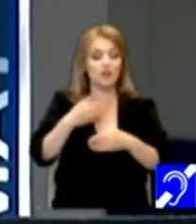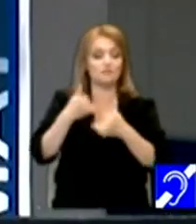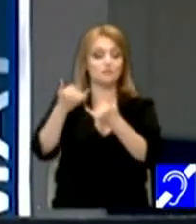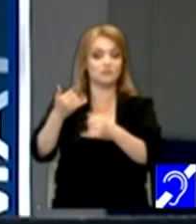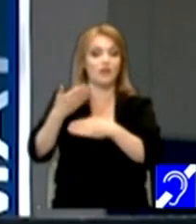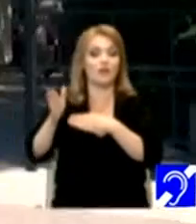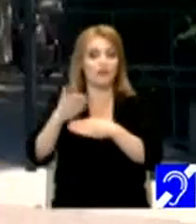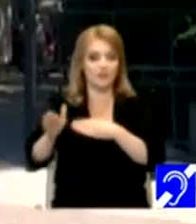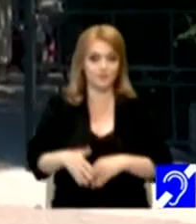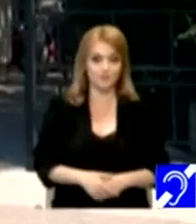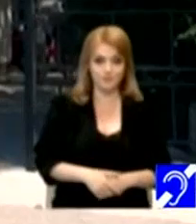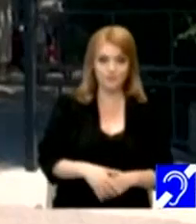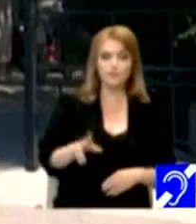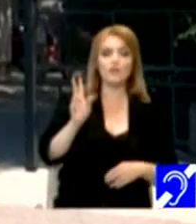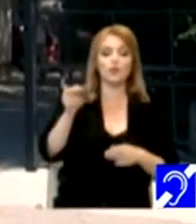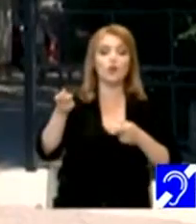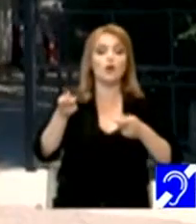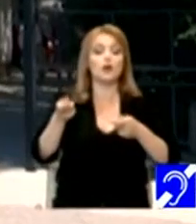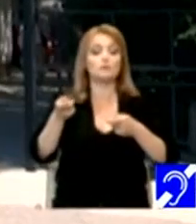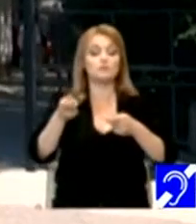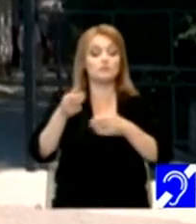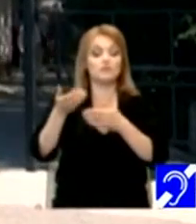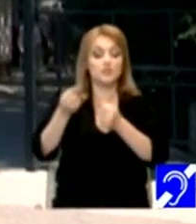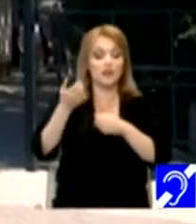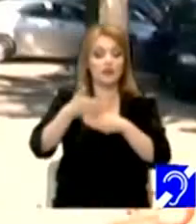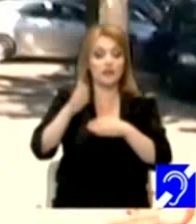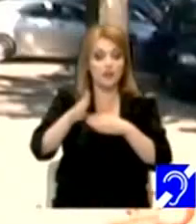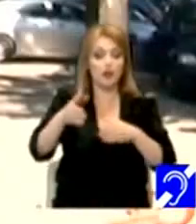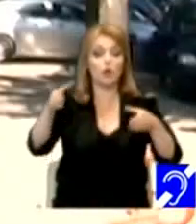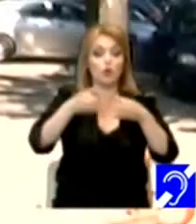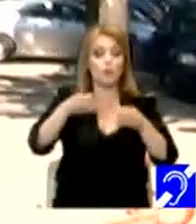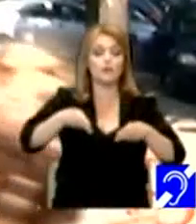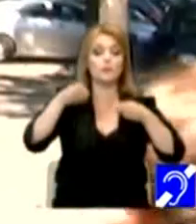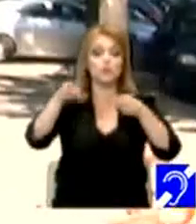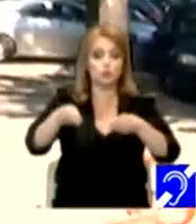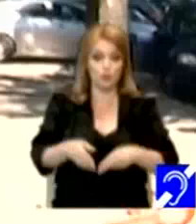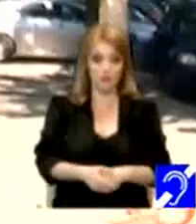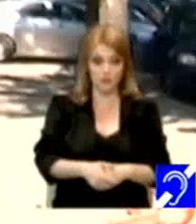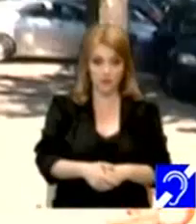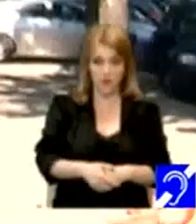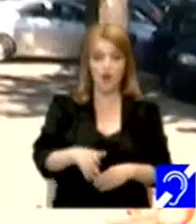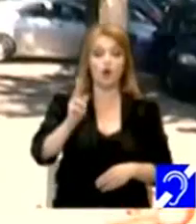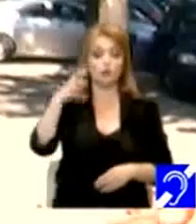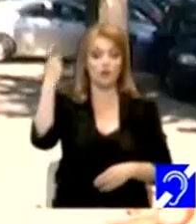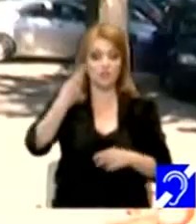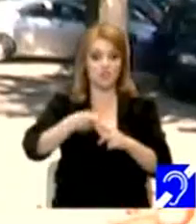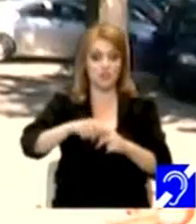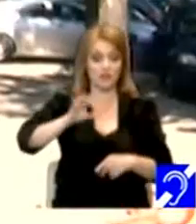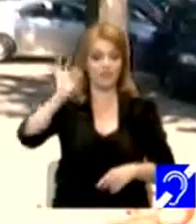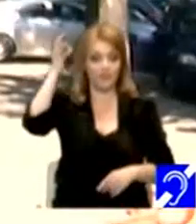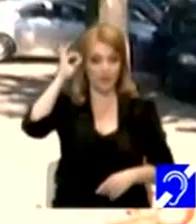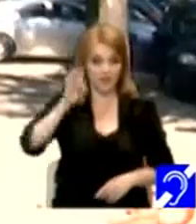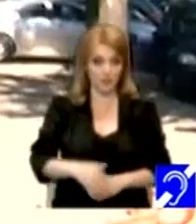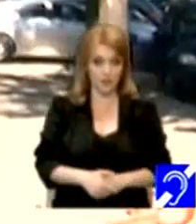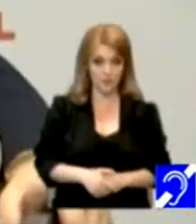influențarea de către conducătorii grupului infracțional a factorilor de decizie din băncile menționate. achiziționate. Potrivit probelor, banii au fost